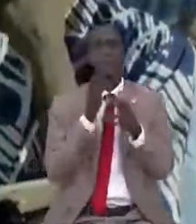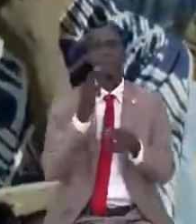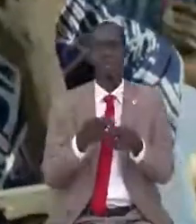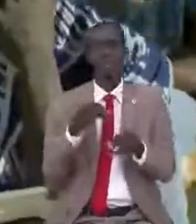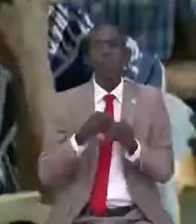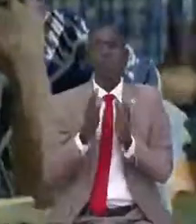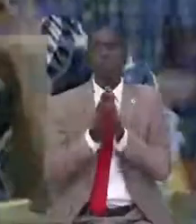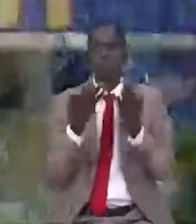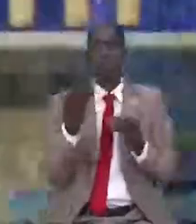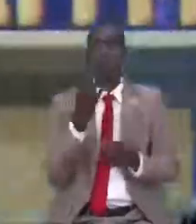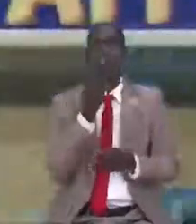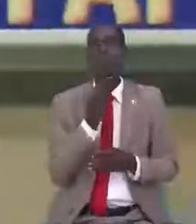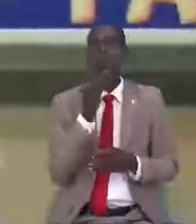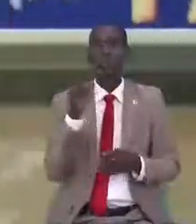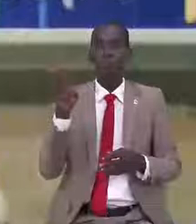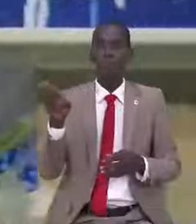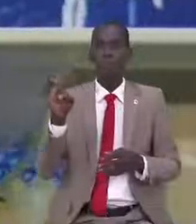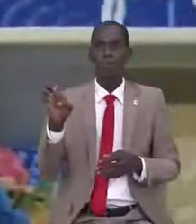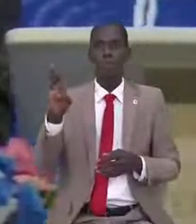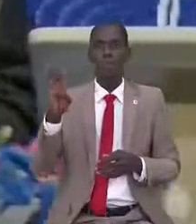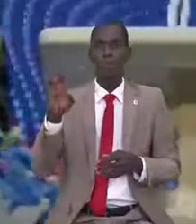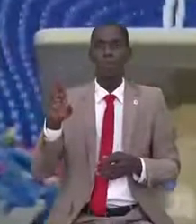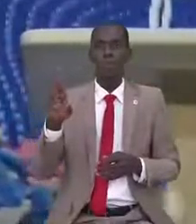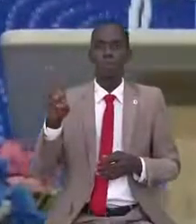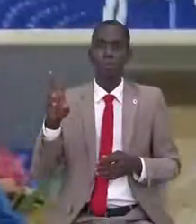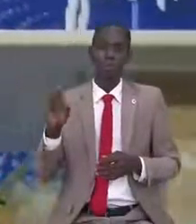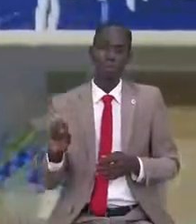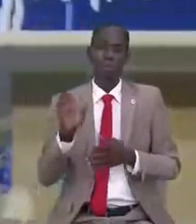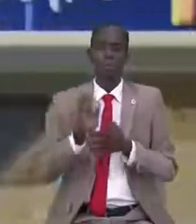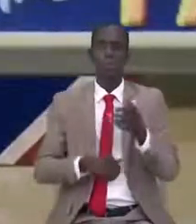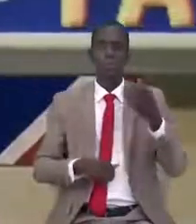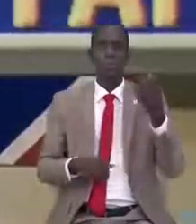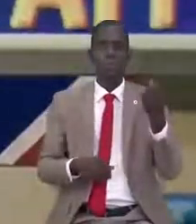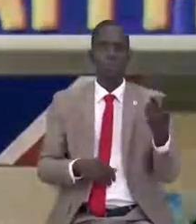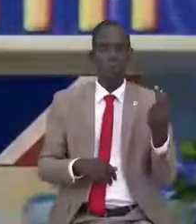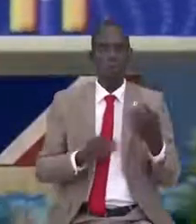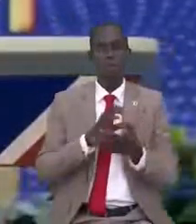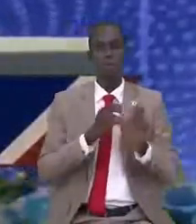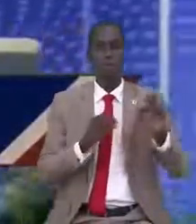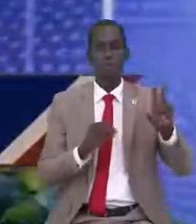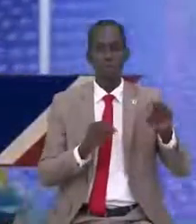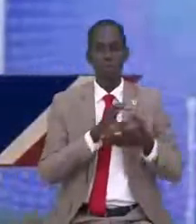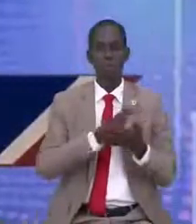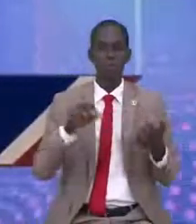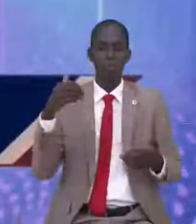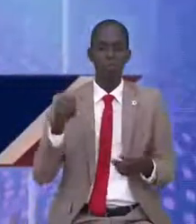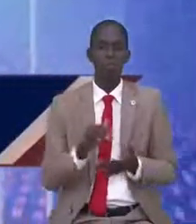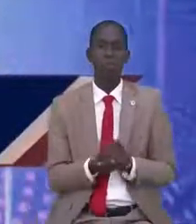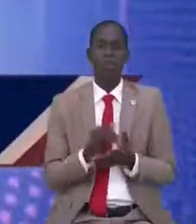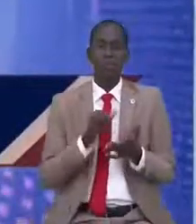vigilants au nom de Jésus-Christ. Hébreux chapitre 10, chapitre